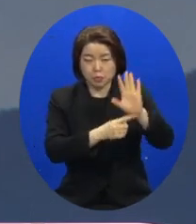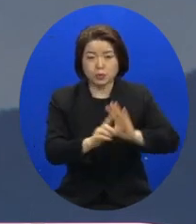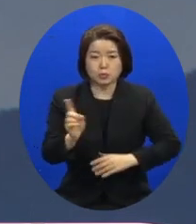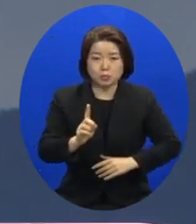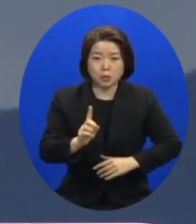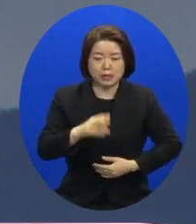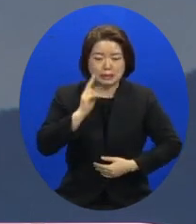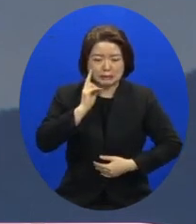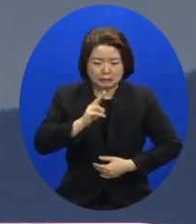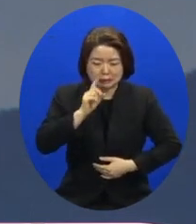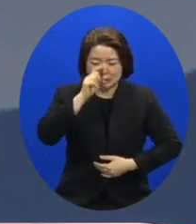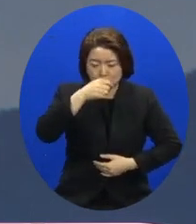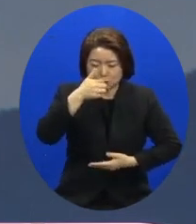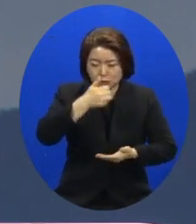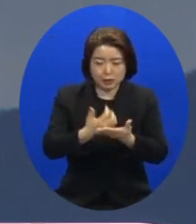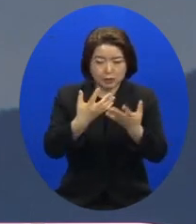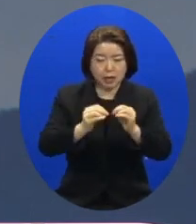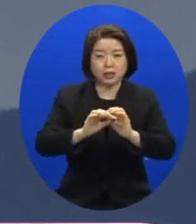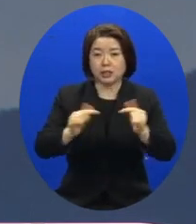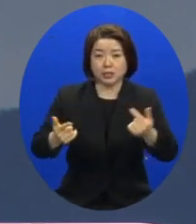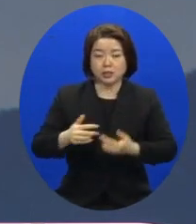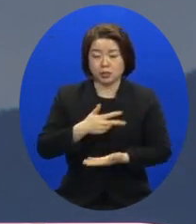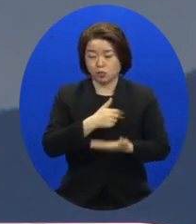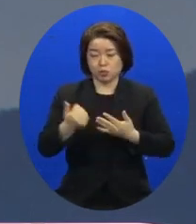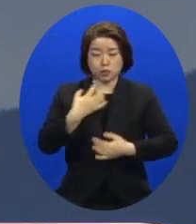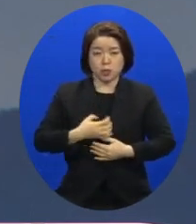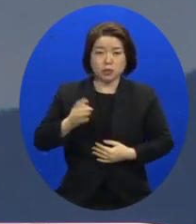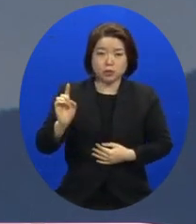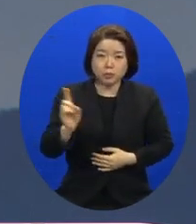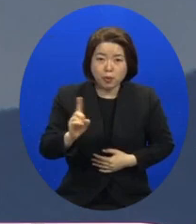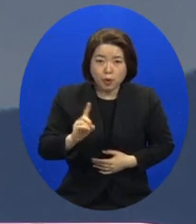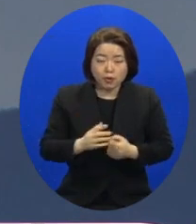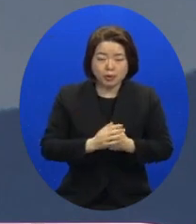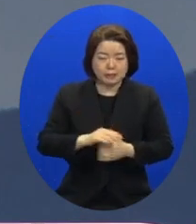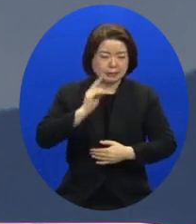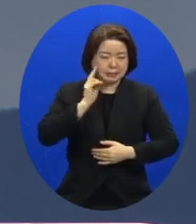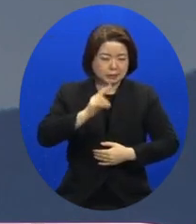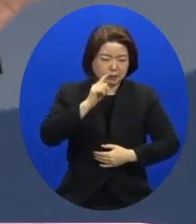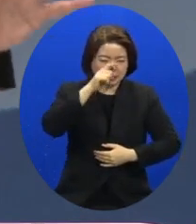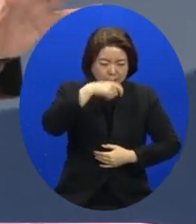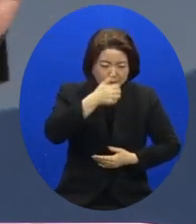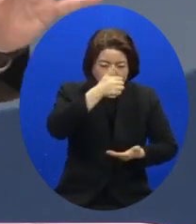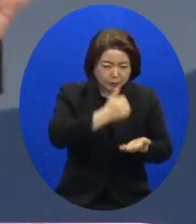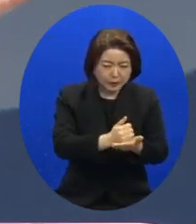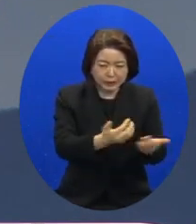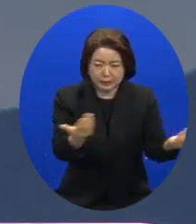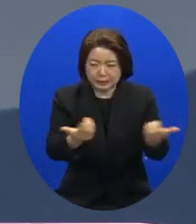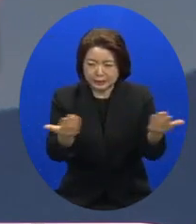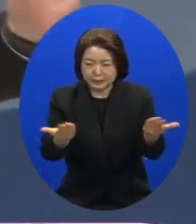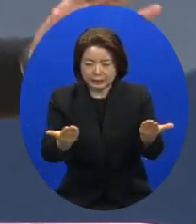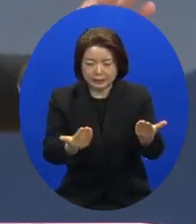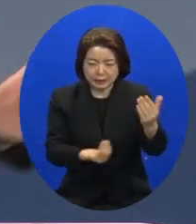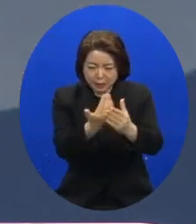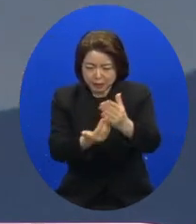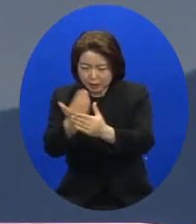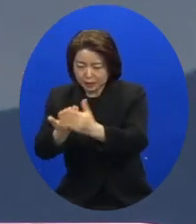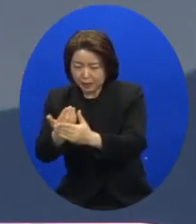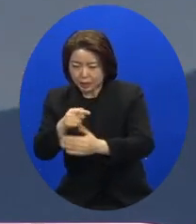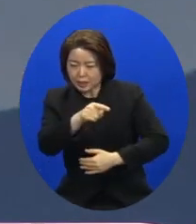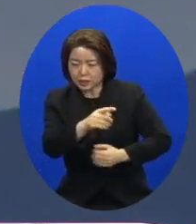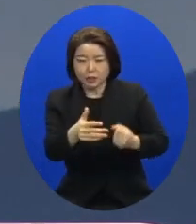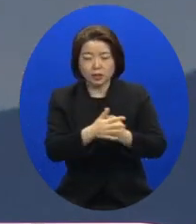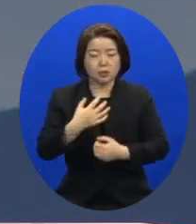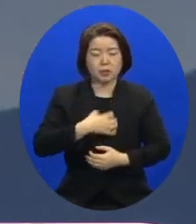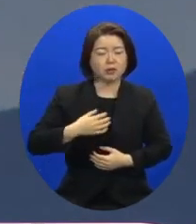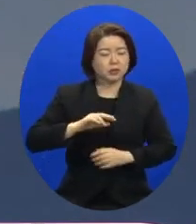아닙니다. 우리 주님이 걱정하신 것은 끔찍하고 더러운 죄의 사건들이 많이 일어나는 것 때문에 걱정하시지